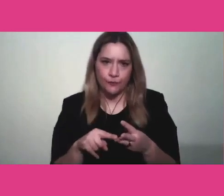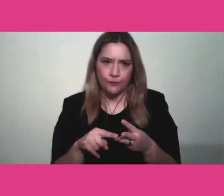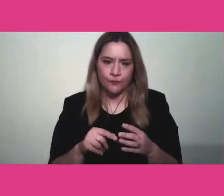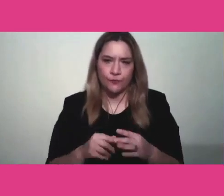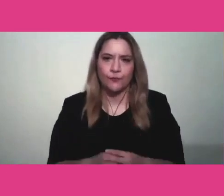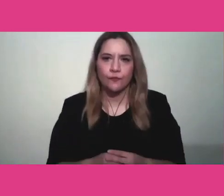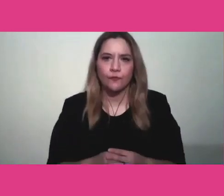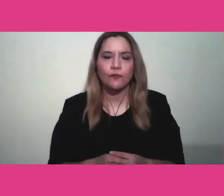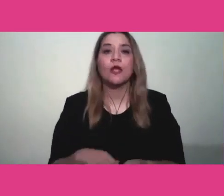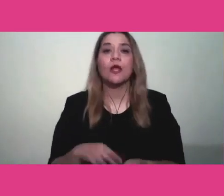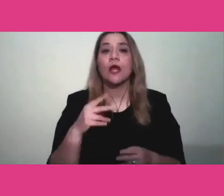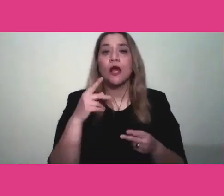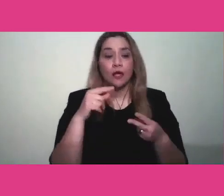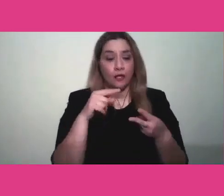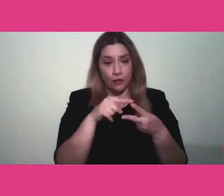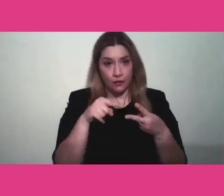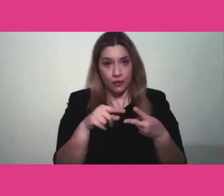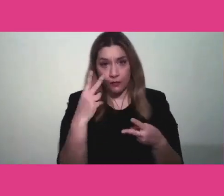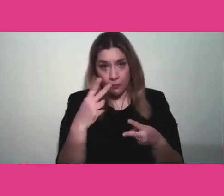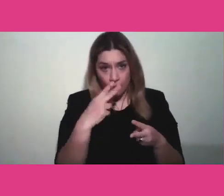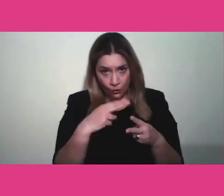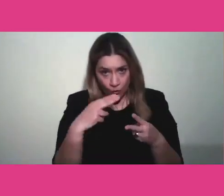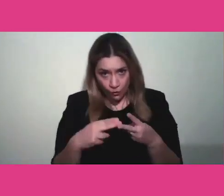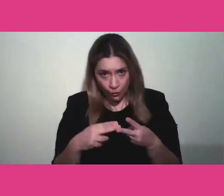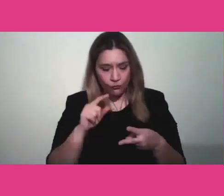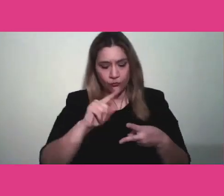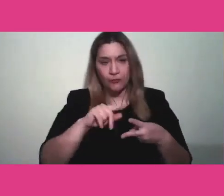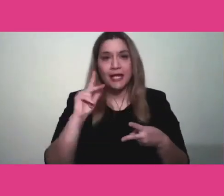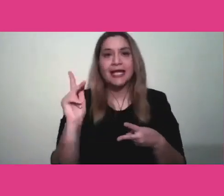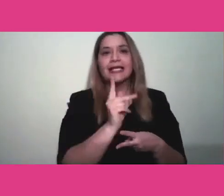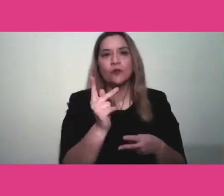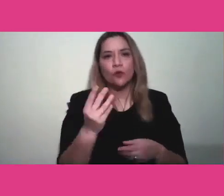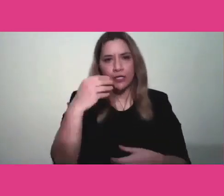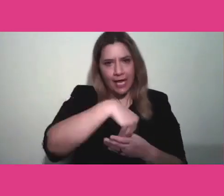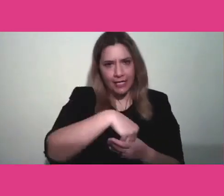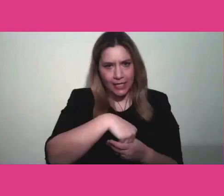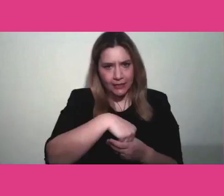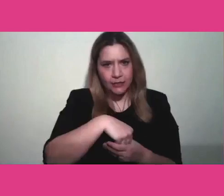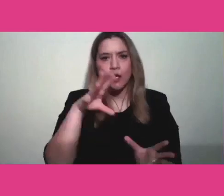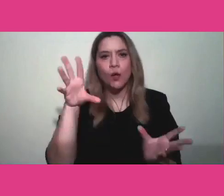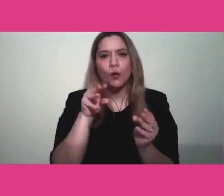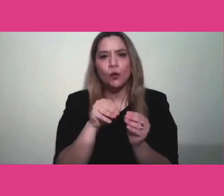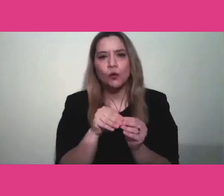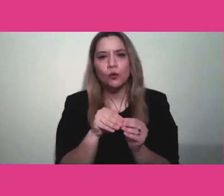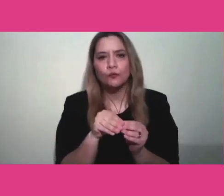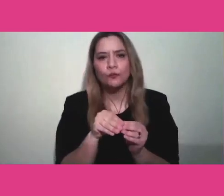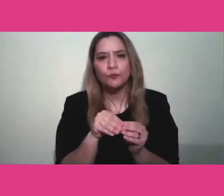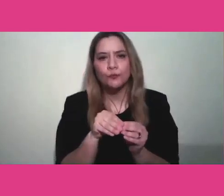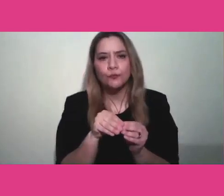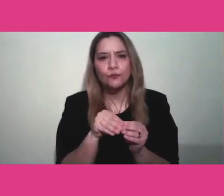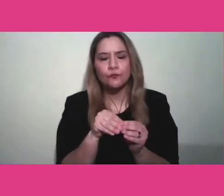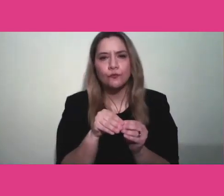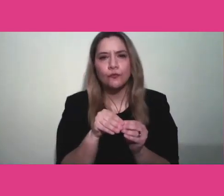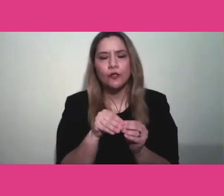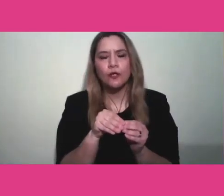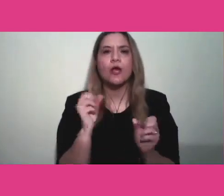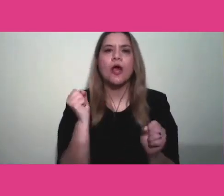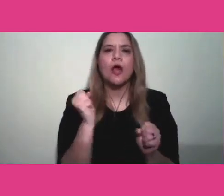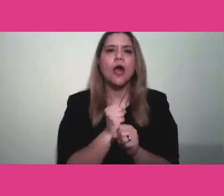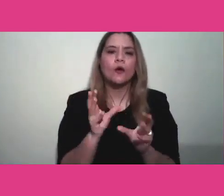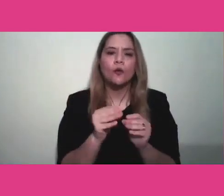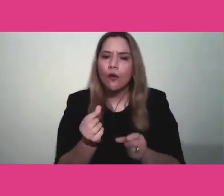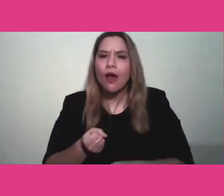Έχουμε δύο άξονες αυτών της κοινωνικής ένταξης που αφορά κυρίως σε έργα που έχουν να κάνουν με την